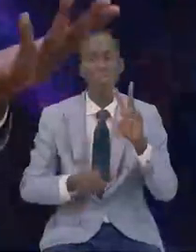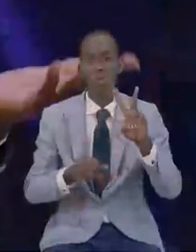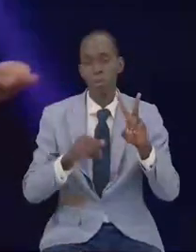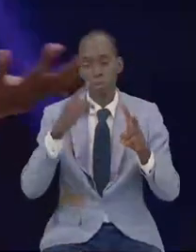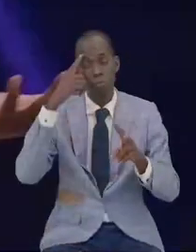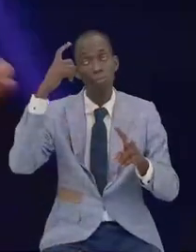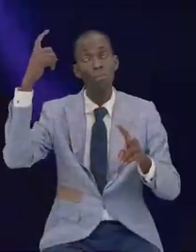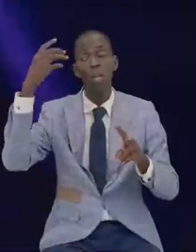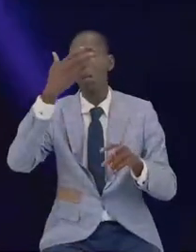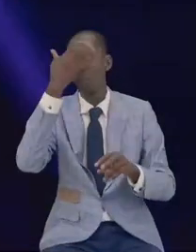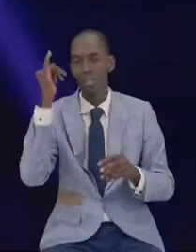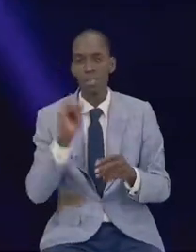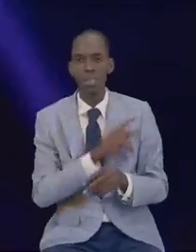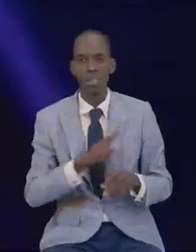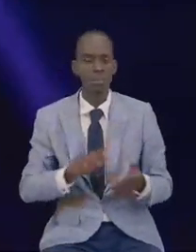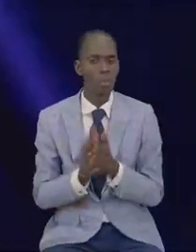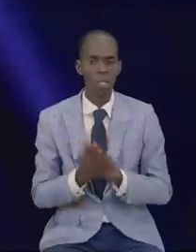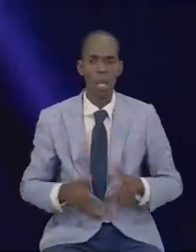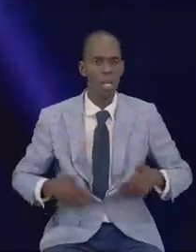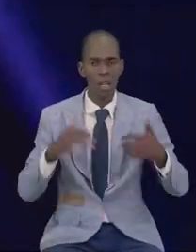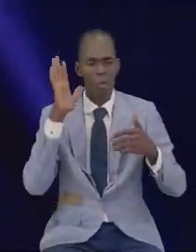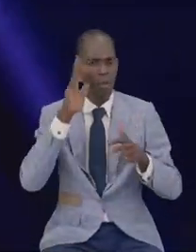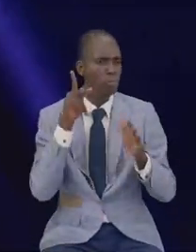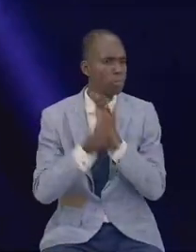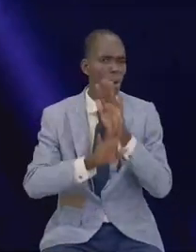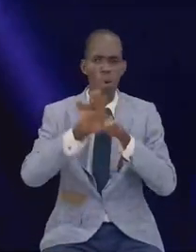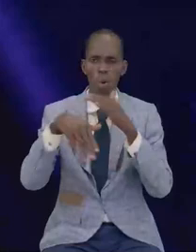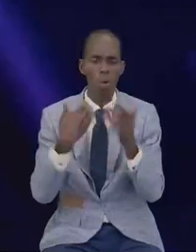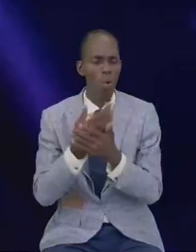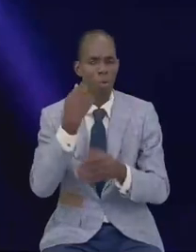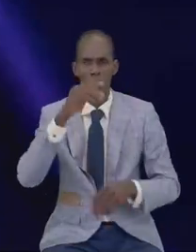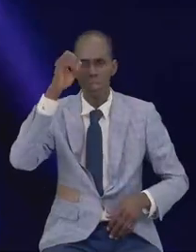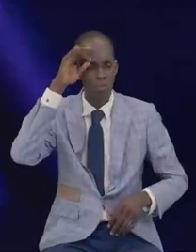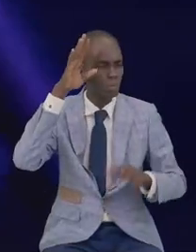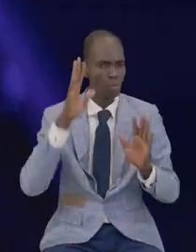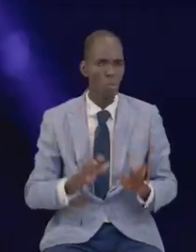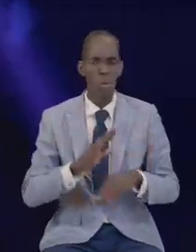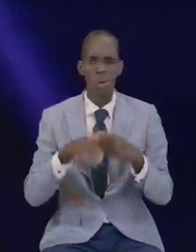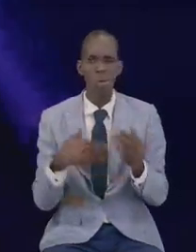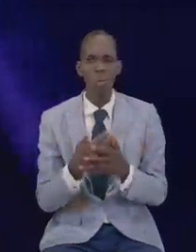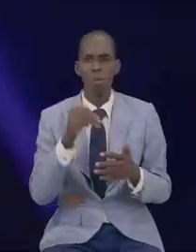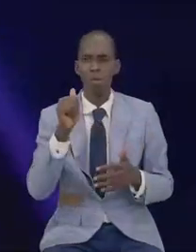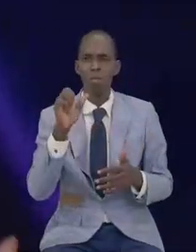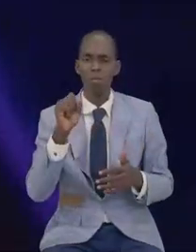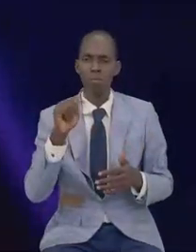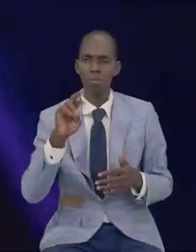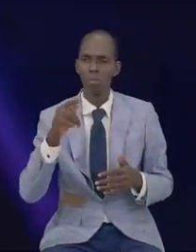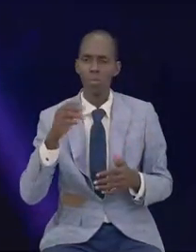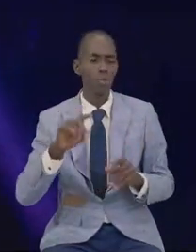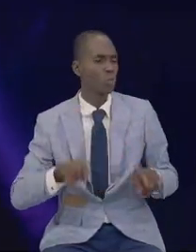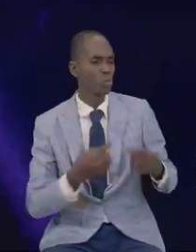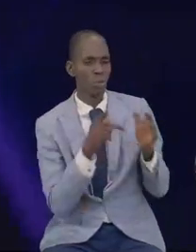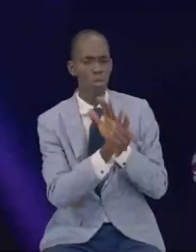là, il a eu un songe, et là même, il a oublié. Il s'est énervé de tuer tous les astrologues et les